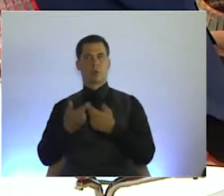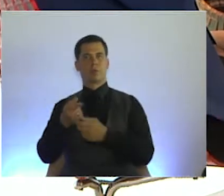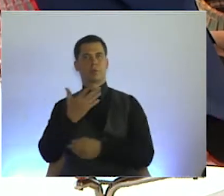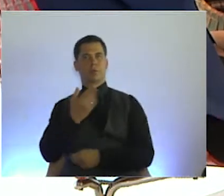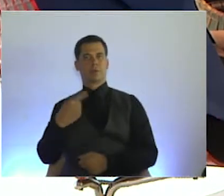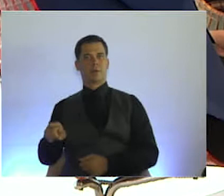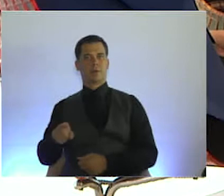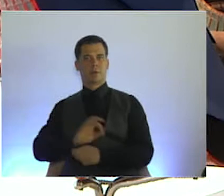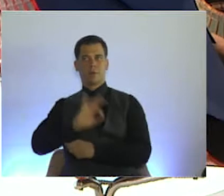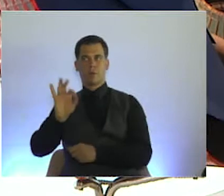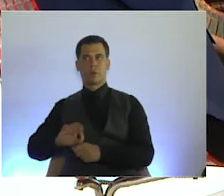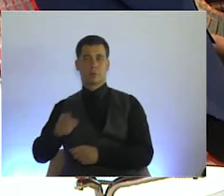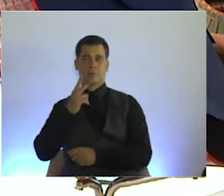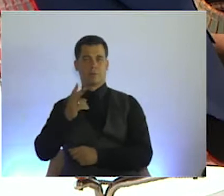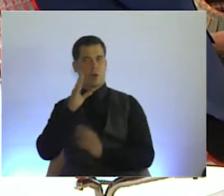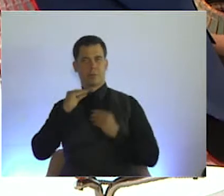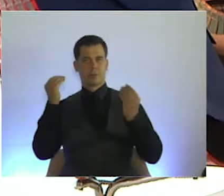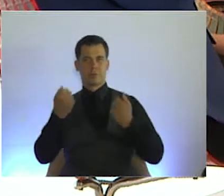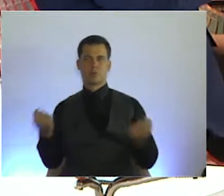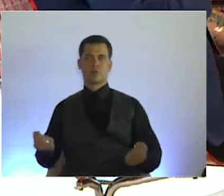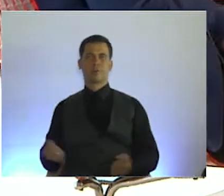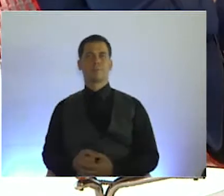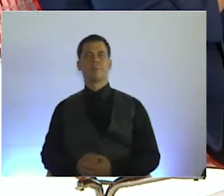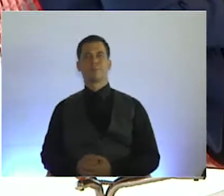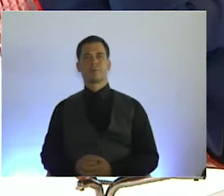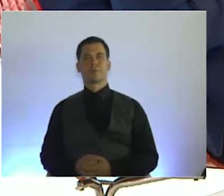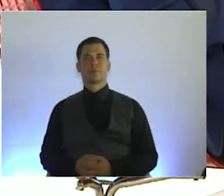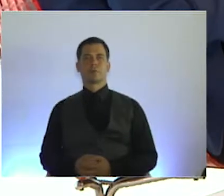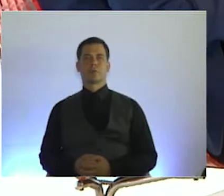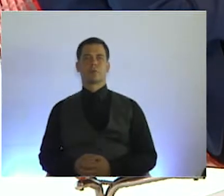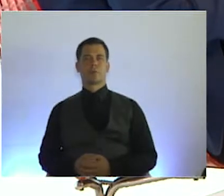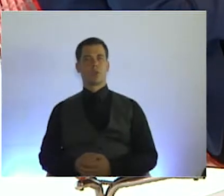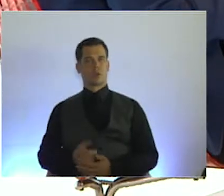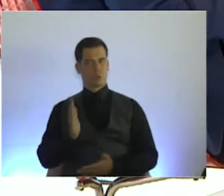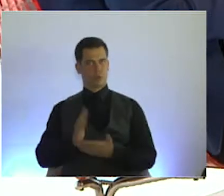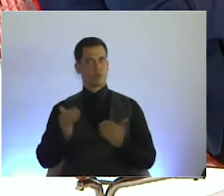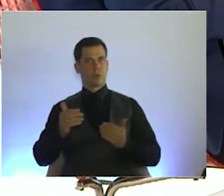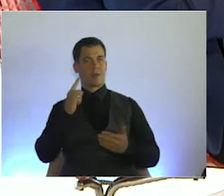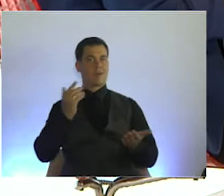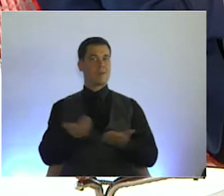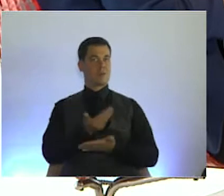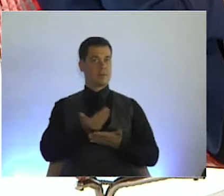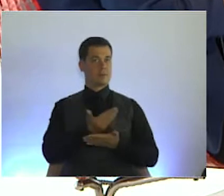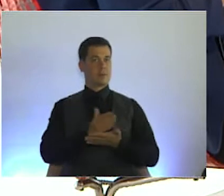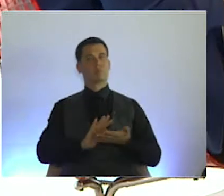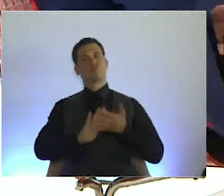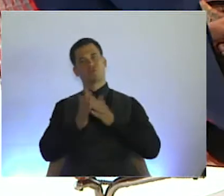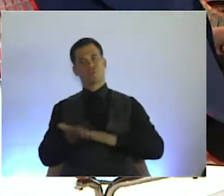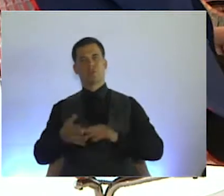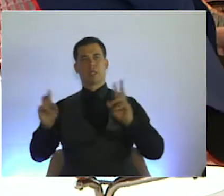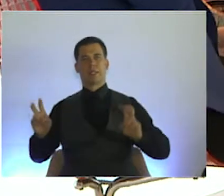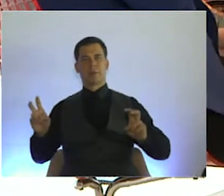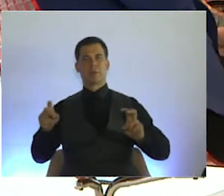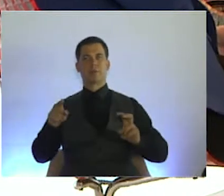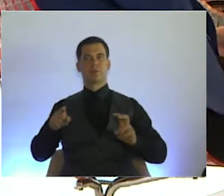nas optymizmem. Mhm. No, w ten sposób możemy przejść a propos innowacji i tych projektów, które